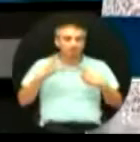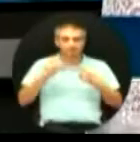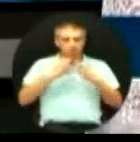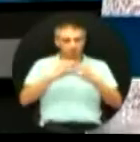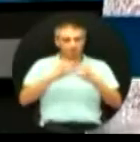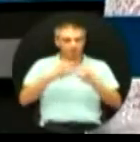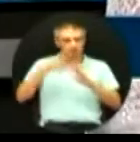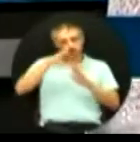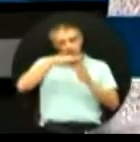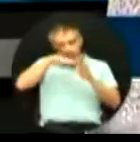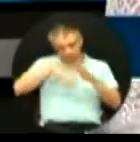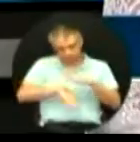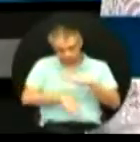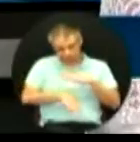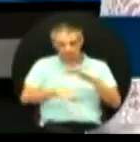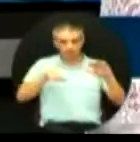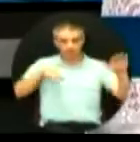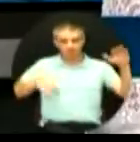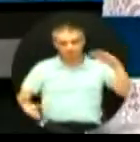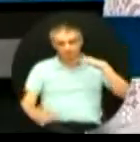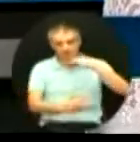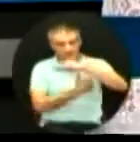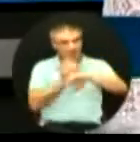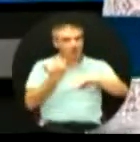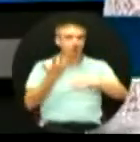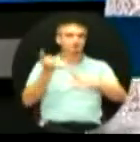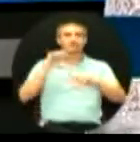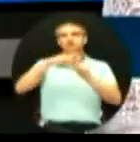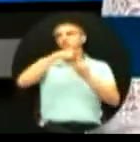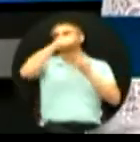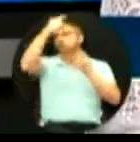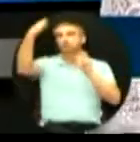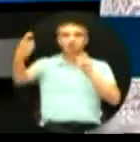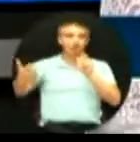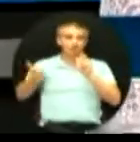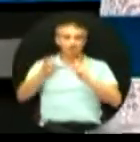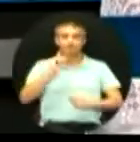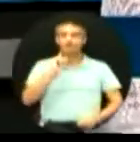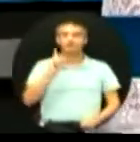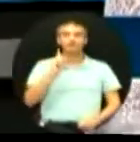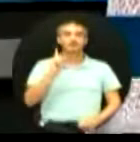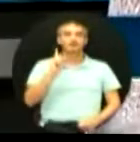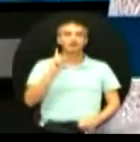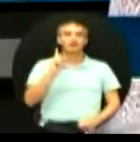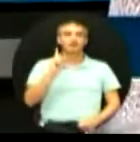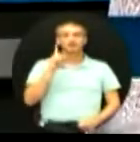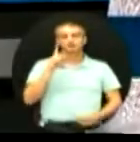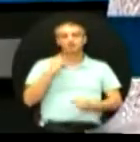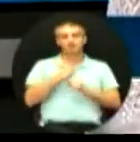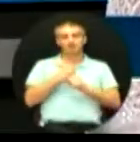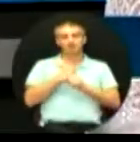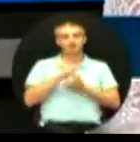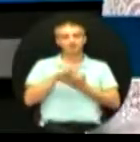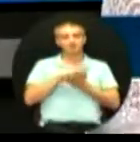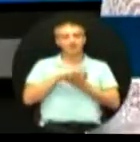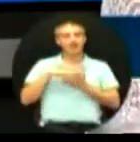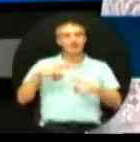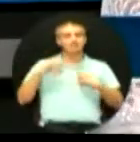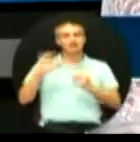כבישים משוקעים, ויהיו מנהרות, ויהיו גשרים. אבל זה יעבוד על פי מרקמי